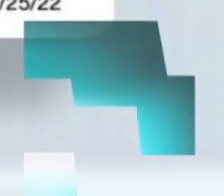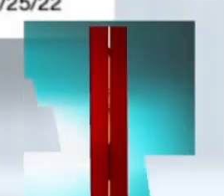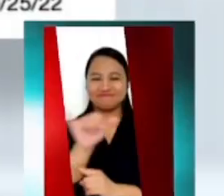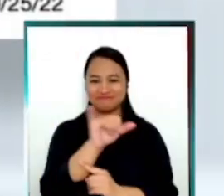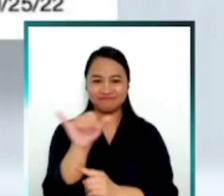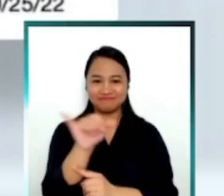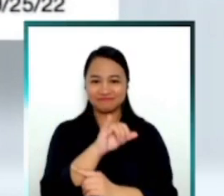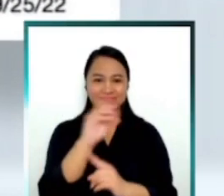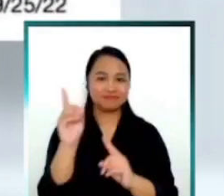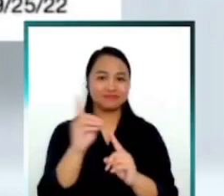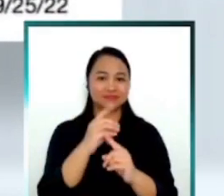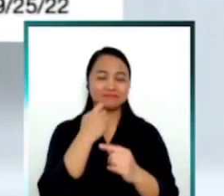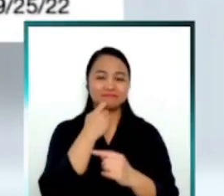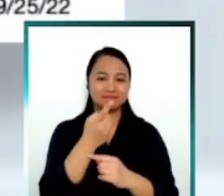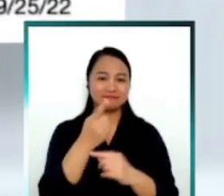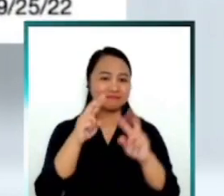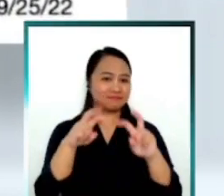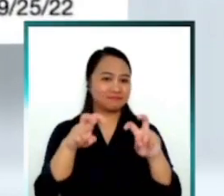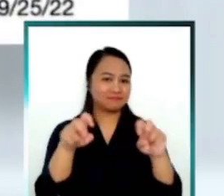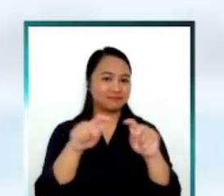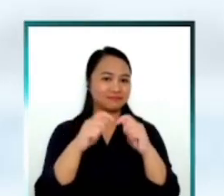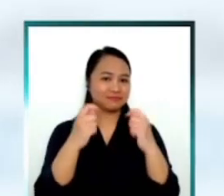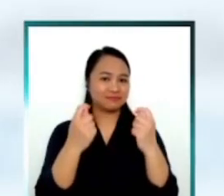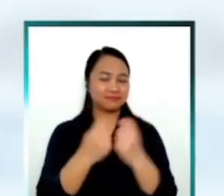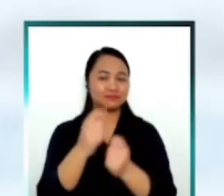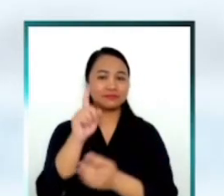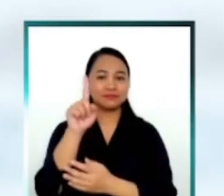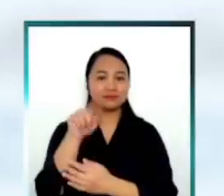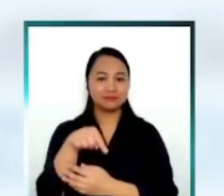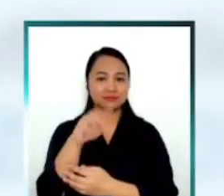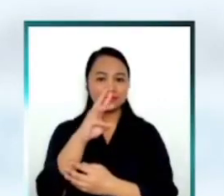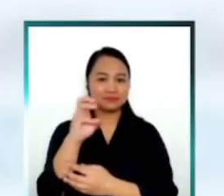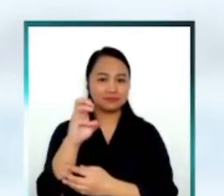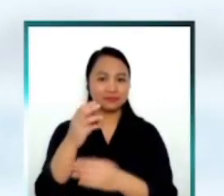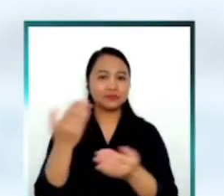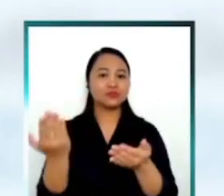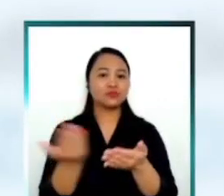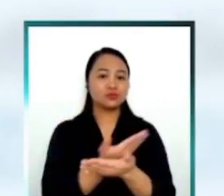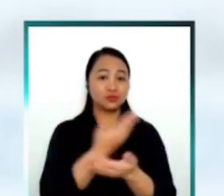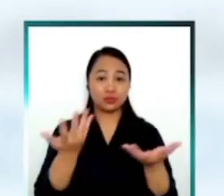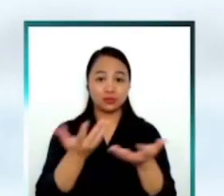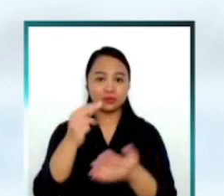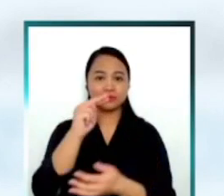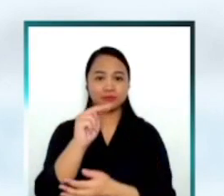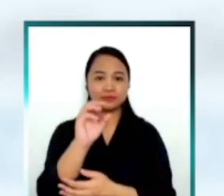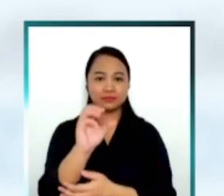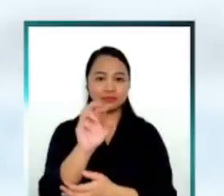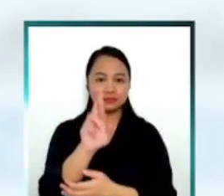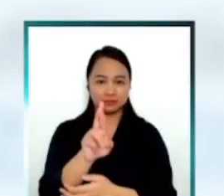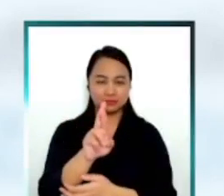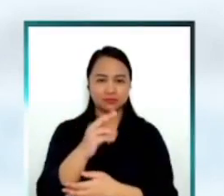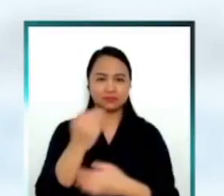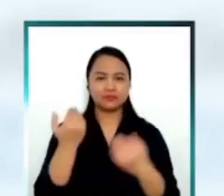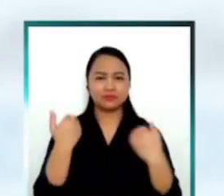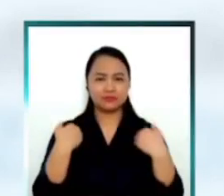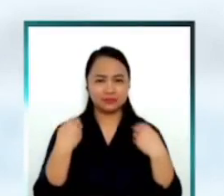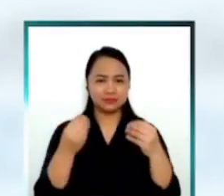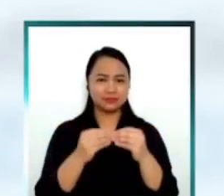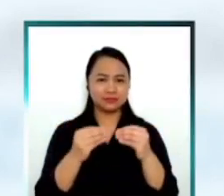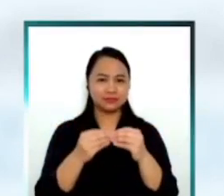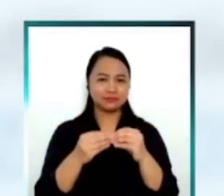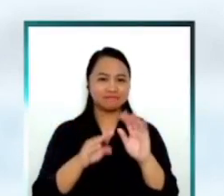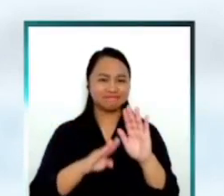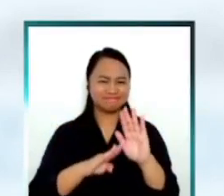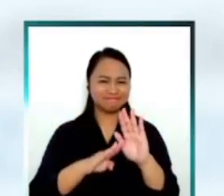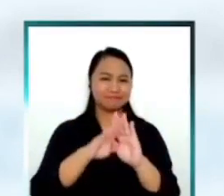Okta Research, 1,600 ang bagong kaso sa Metro Manila. Mas marami raw ito kaysa sa peak ng